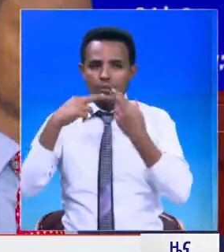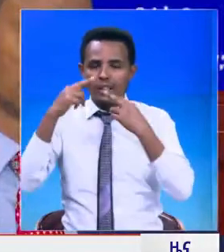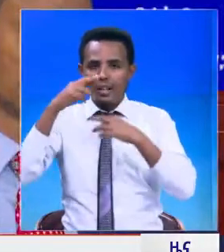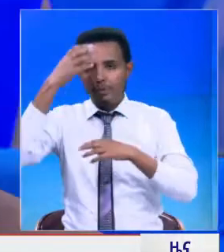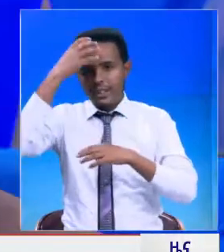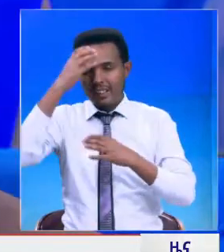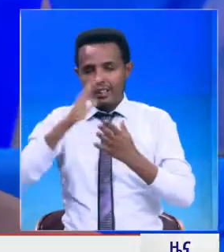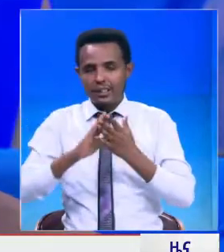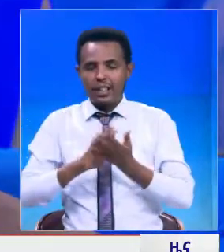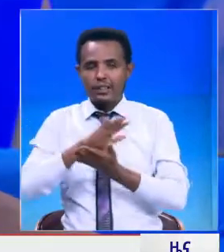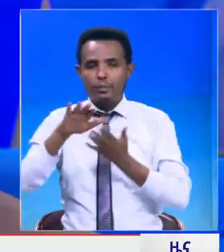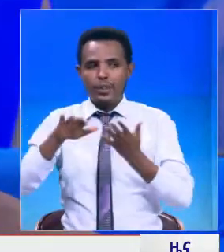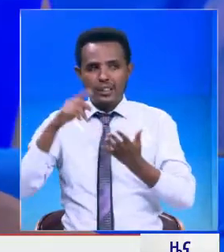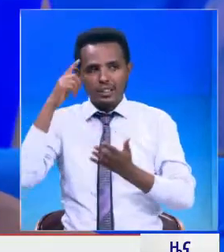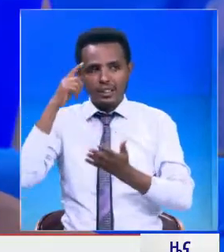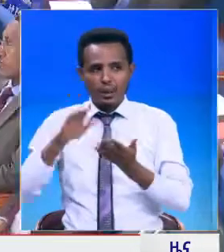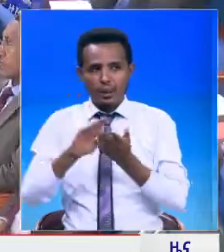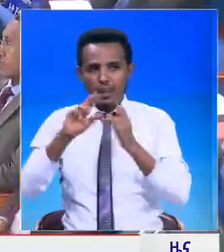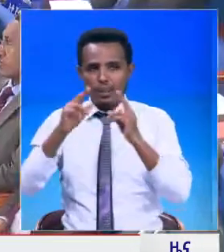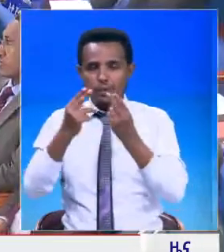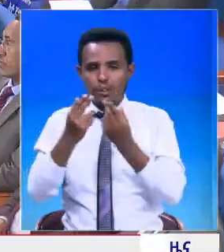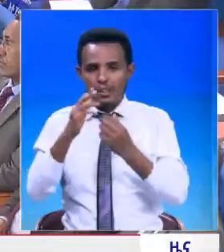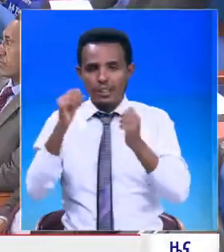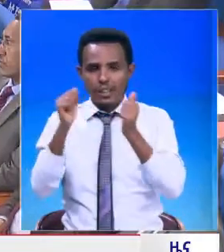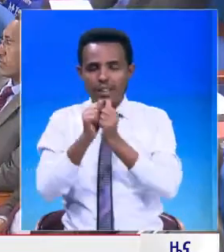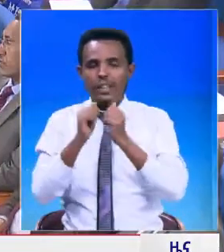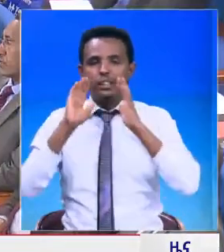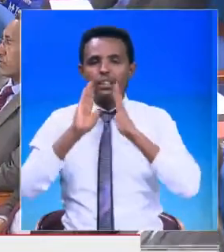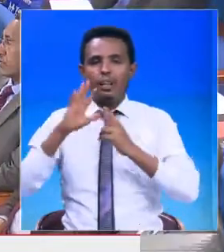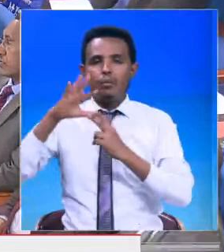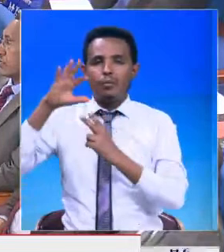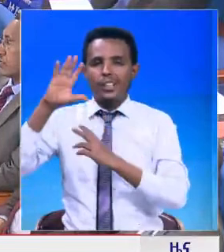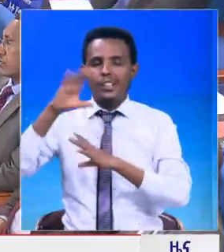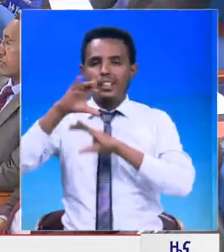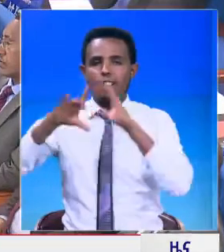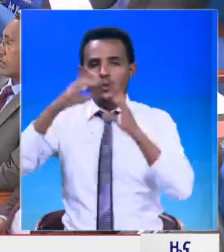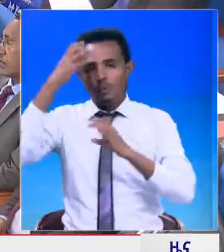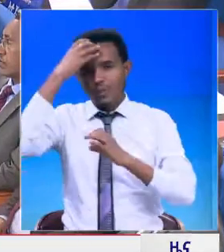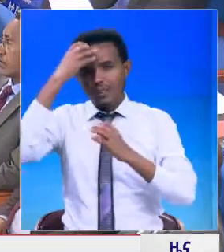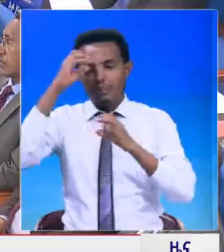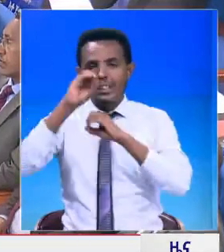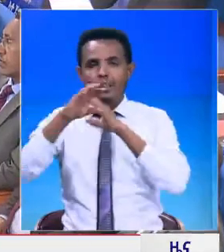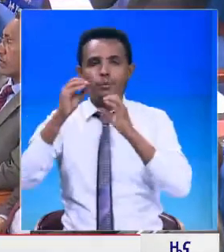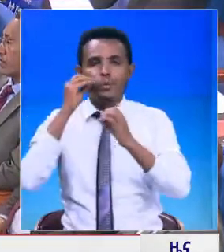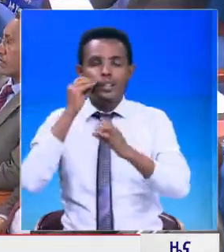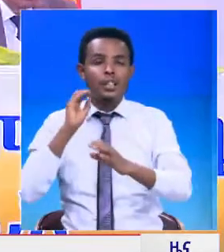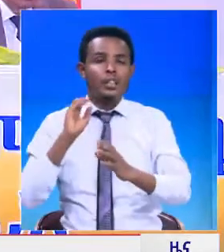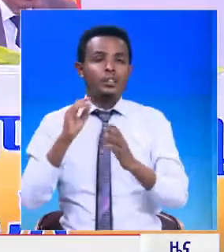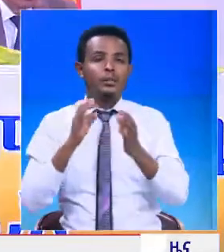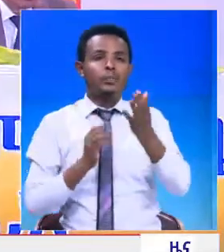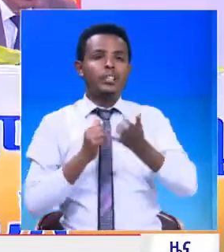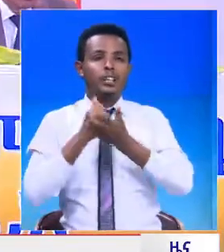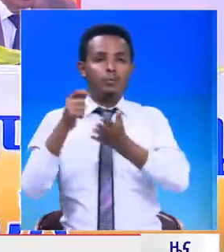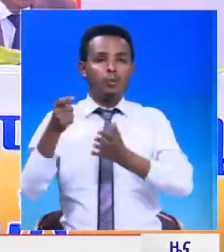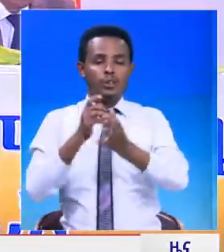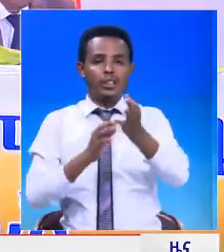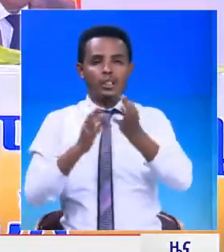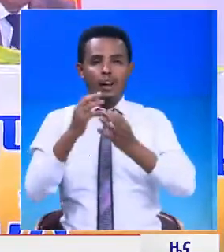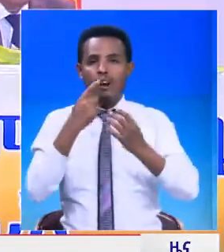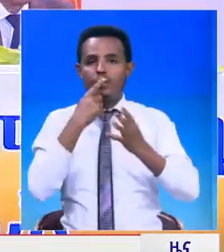መንግስት ከአሸባሪው የትግራይ ወራሪ ቡድን ጋር የጀመረውን የሰላም አማራጭ የክልሉ ምክር ቤት የሚደግፍ መሆኑን የጠቀሱት አፈ ጉባኤዋ የሰላም